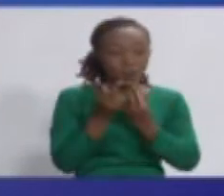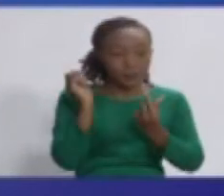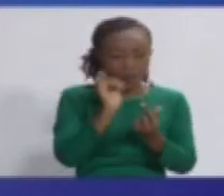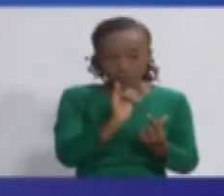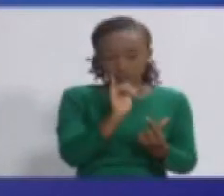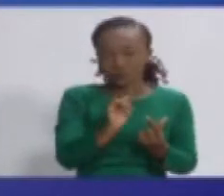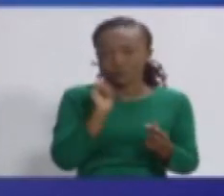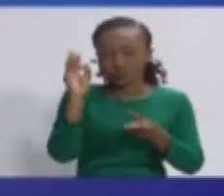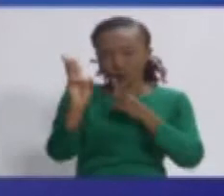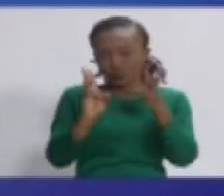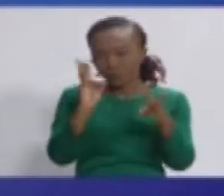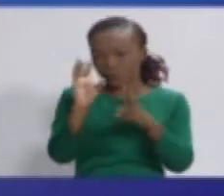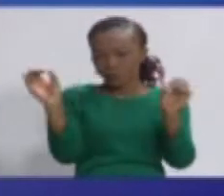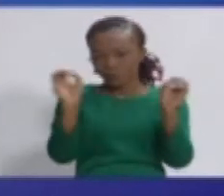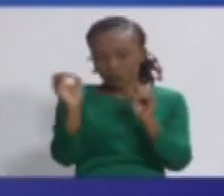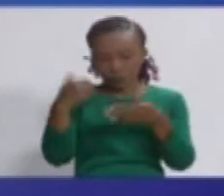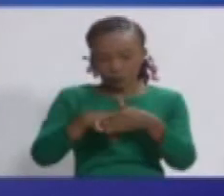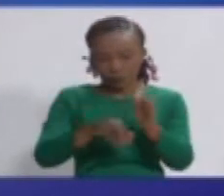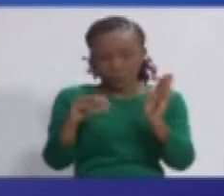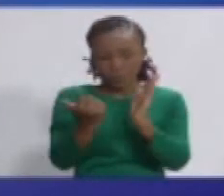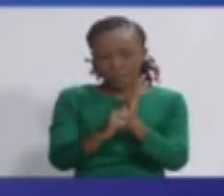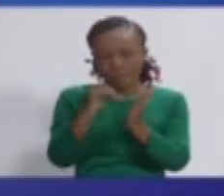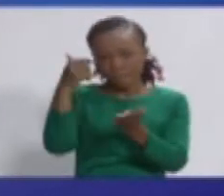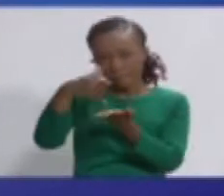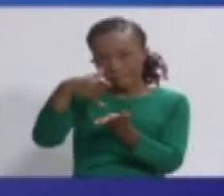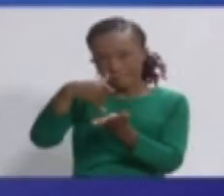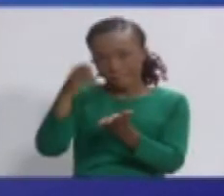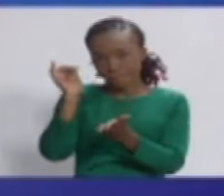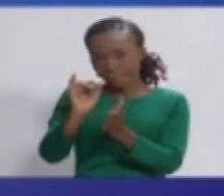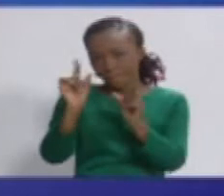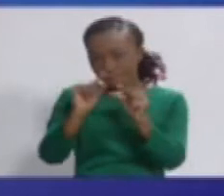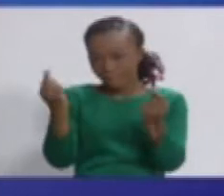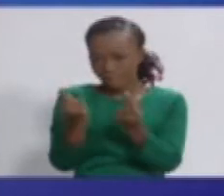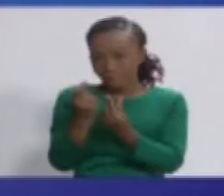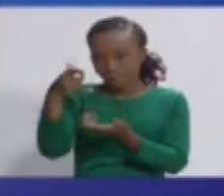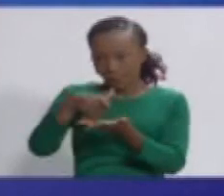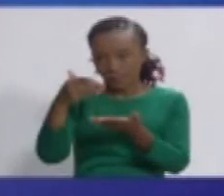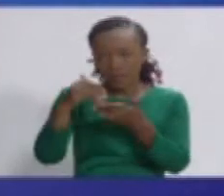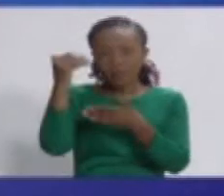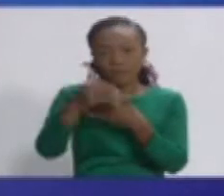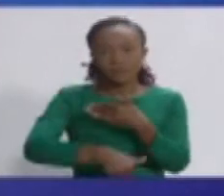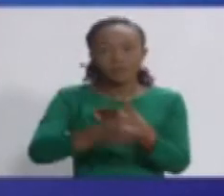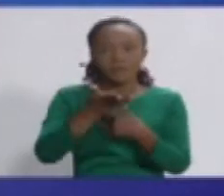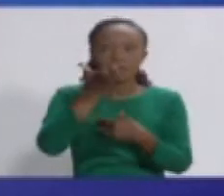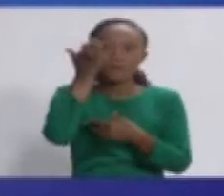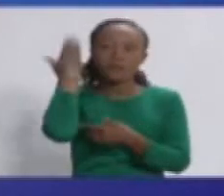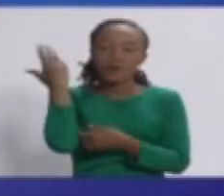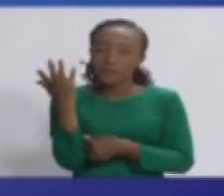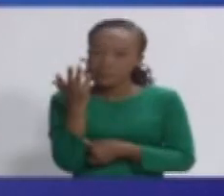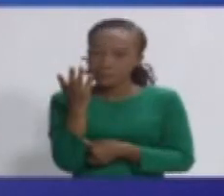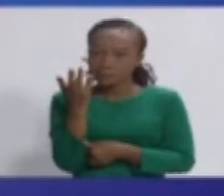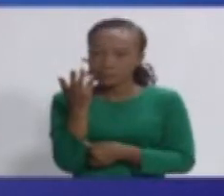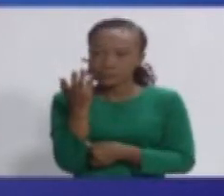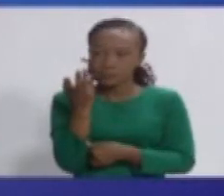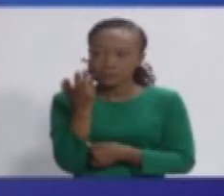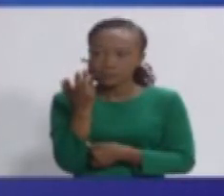na wasiwasi kutokana na msukosuko unaoikumba chama hicho. Haya yanajiri baada ya aliyekuwa mgombea wa kiti